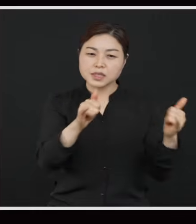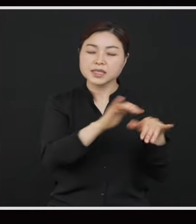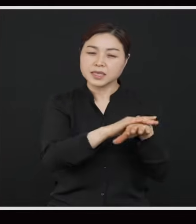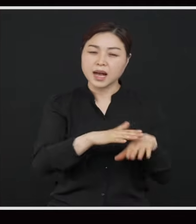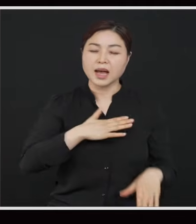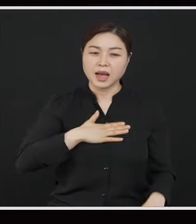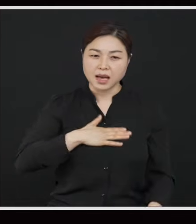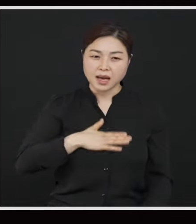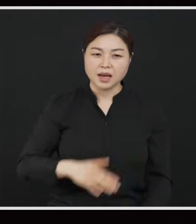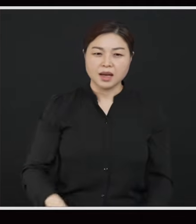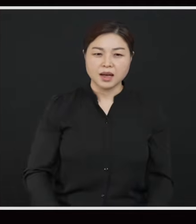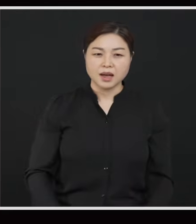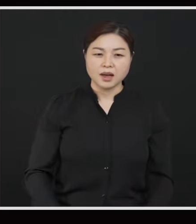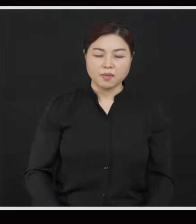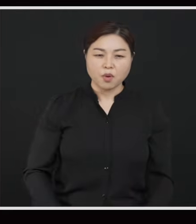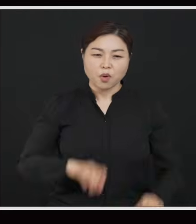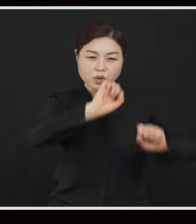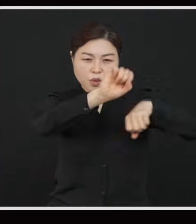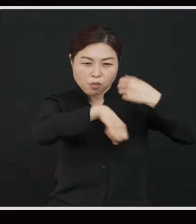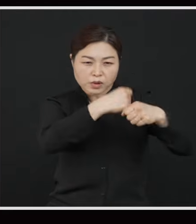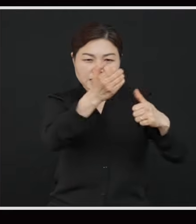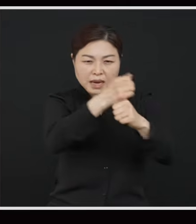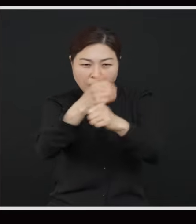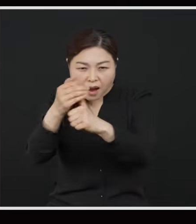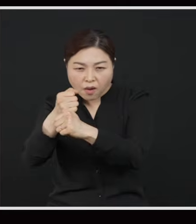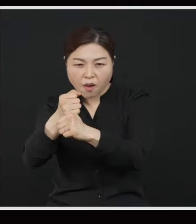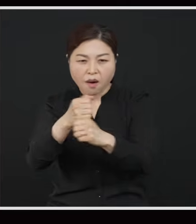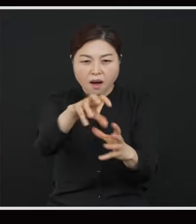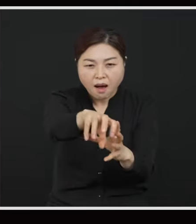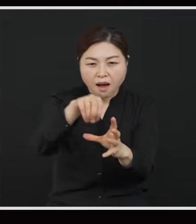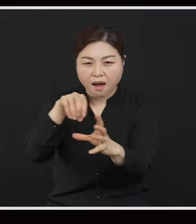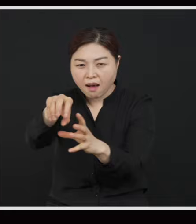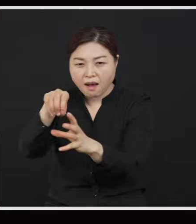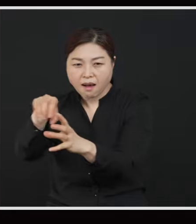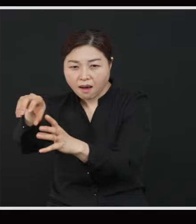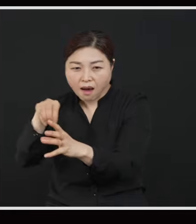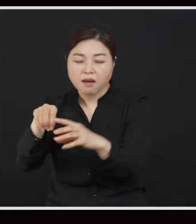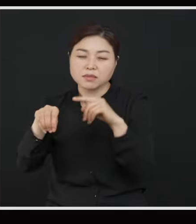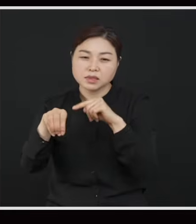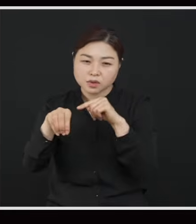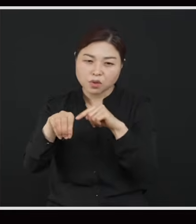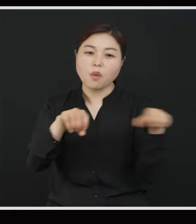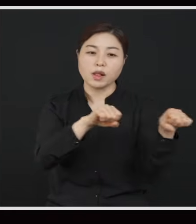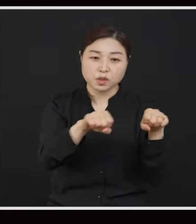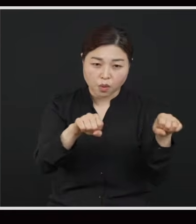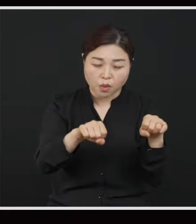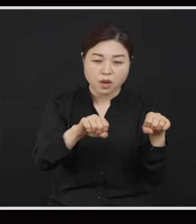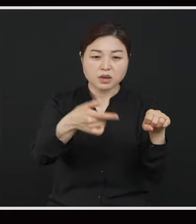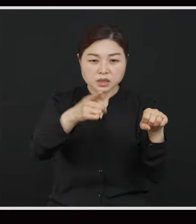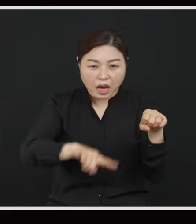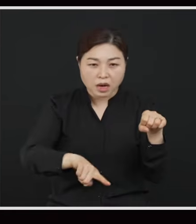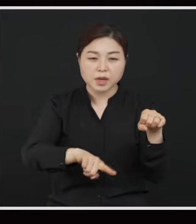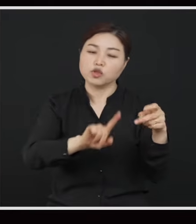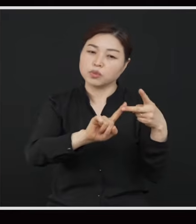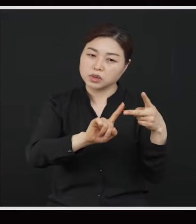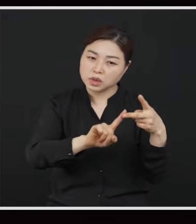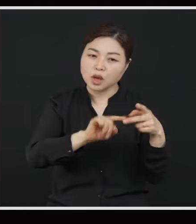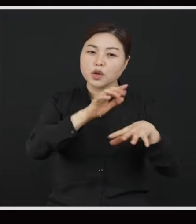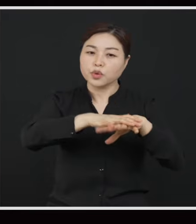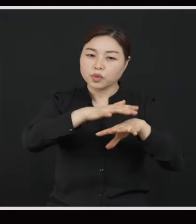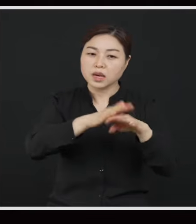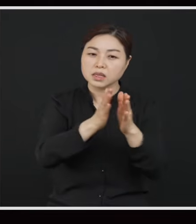대해서 읽으시는 분들은 알겠지만 수렵과 채집을 했겠죠. 대부분 초창기에. 그리고 농사가 나온 게